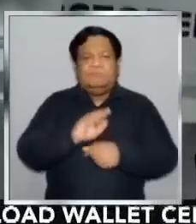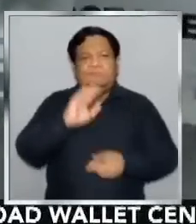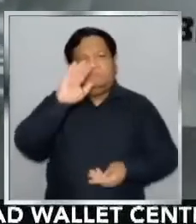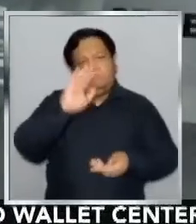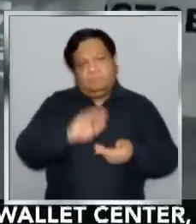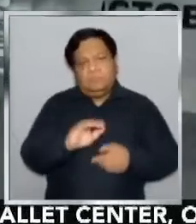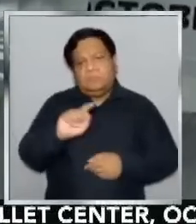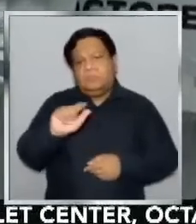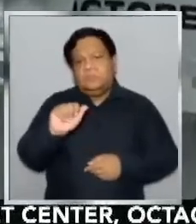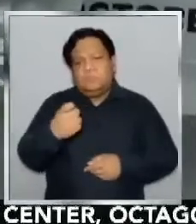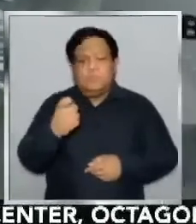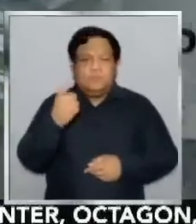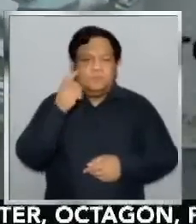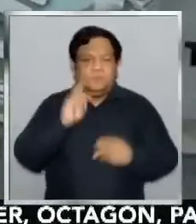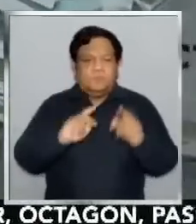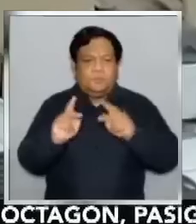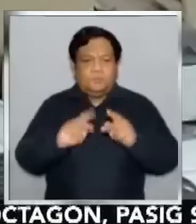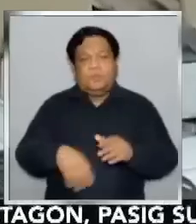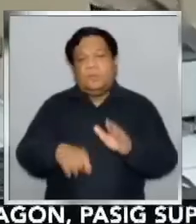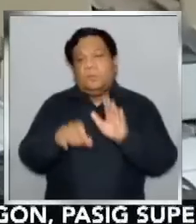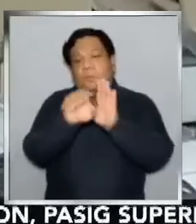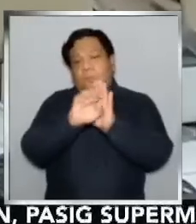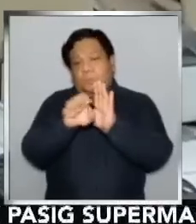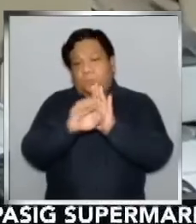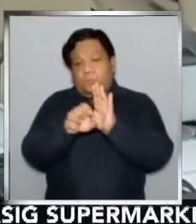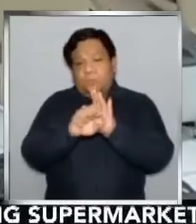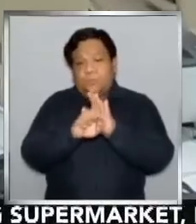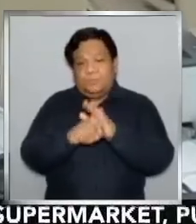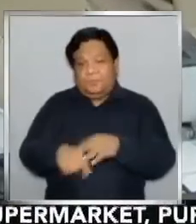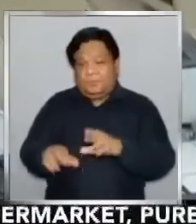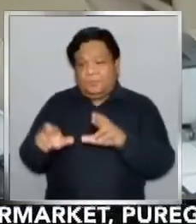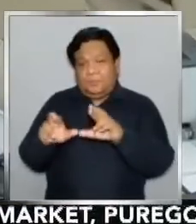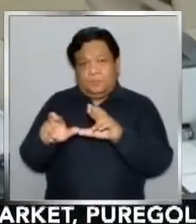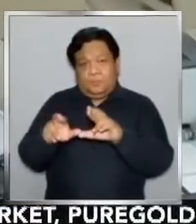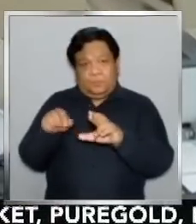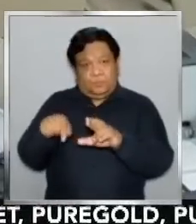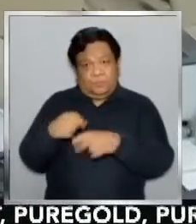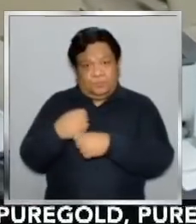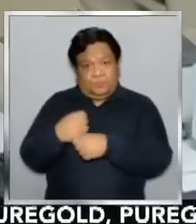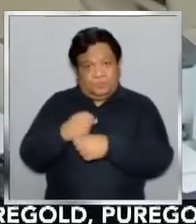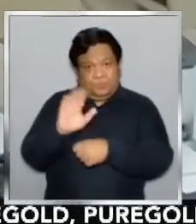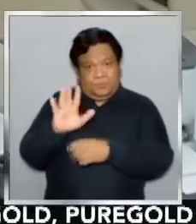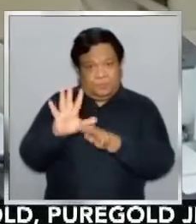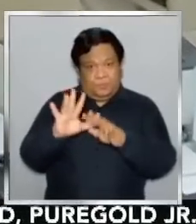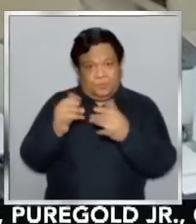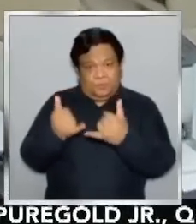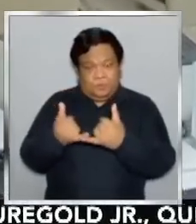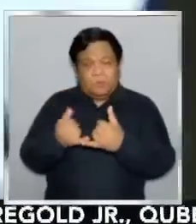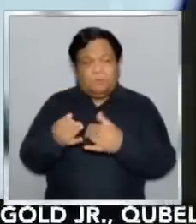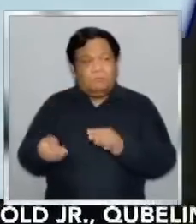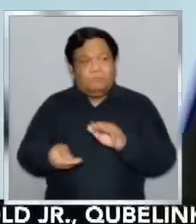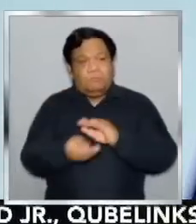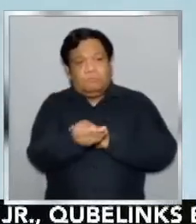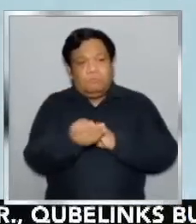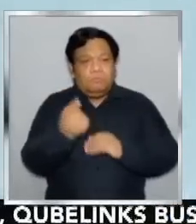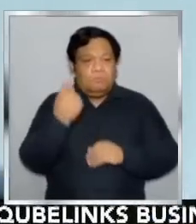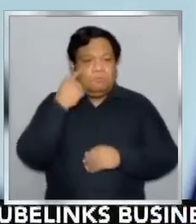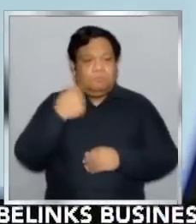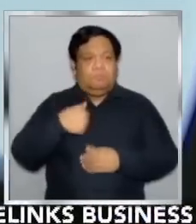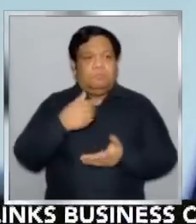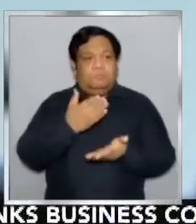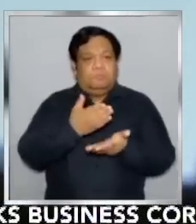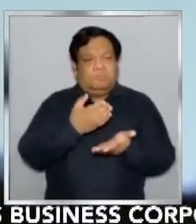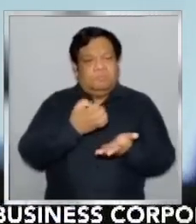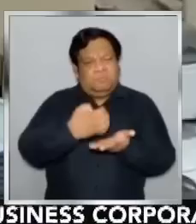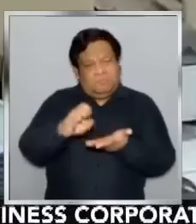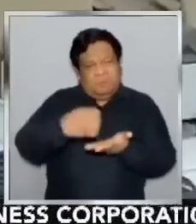kliyente. For example, itong mga resibo na binibili nila, seemingly pinapalabas nila na sila ay gumastos. Ibabangga nila yung sales nila